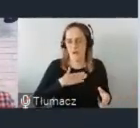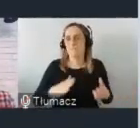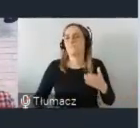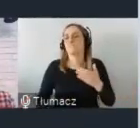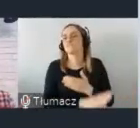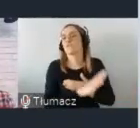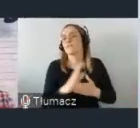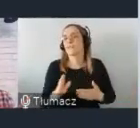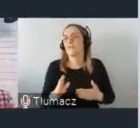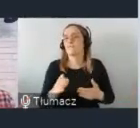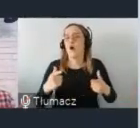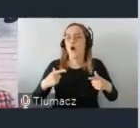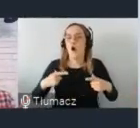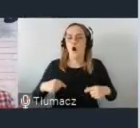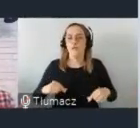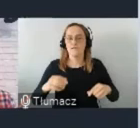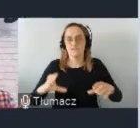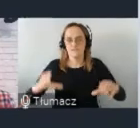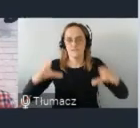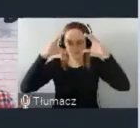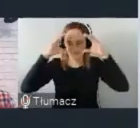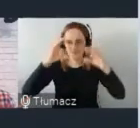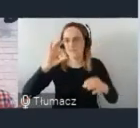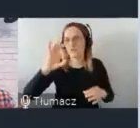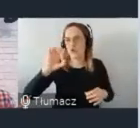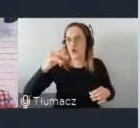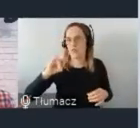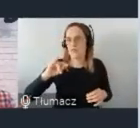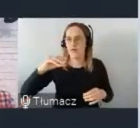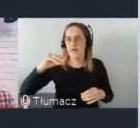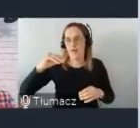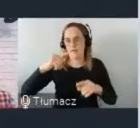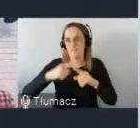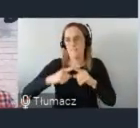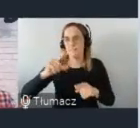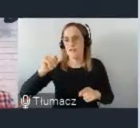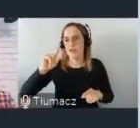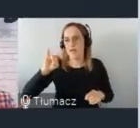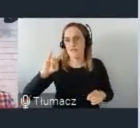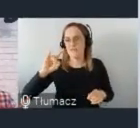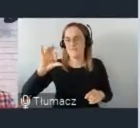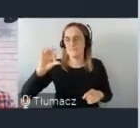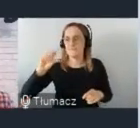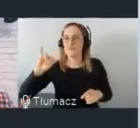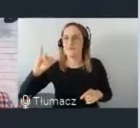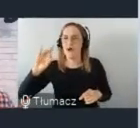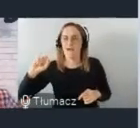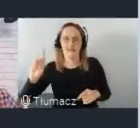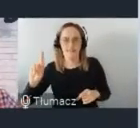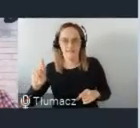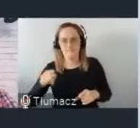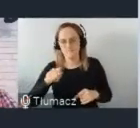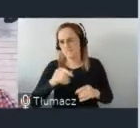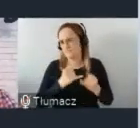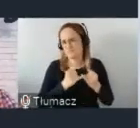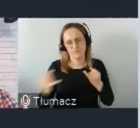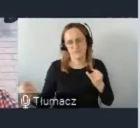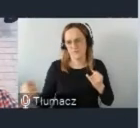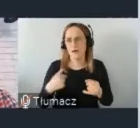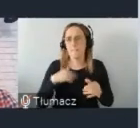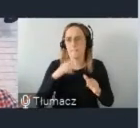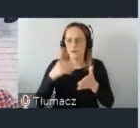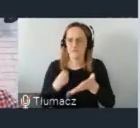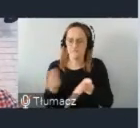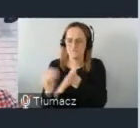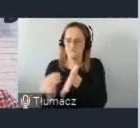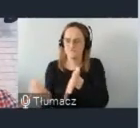który akurat ma na sobie Sony PlayStation VR. My używamy w naszym ośrodku kilku sprzętów. Ja je teraz może wypiszę, jakie